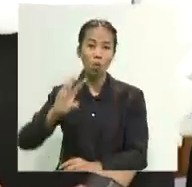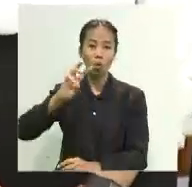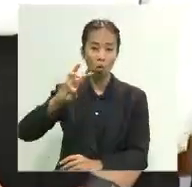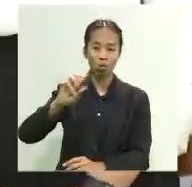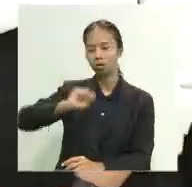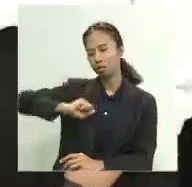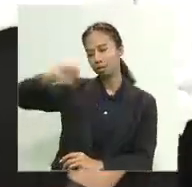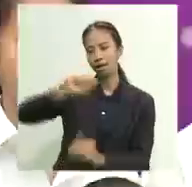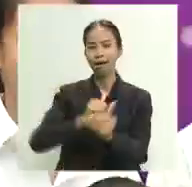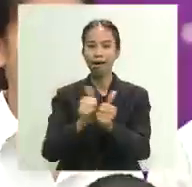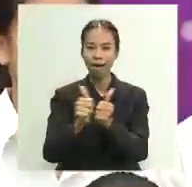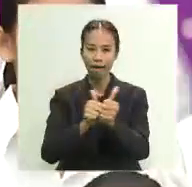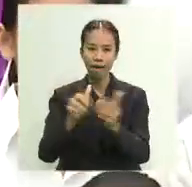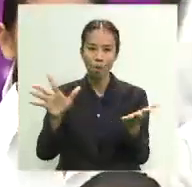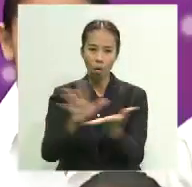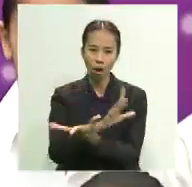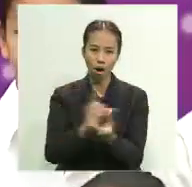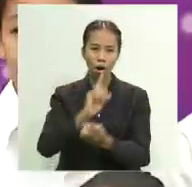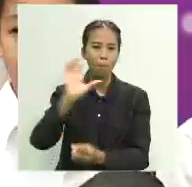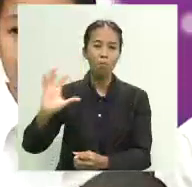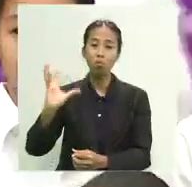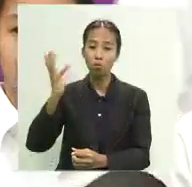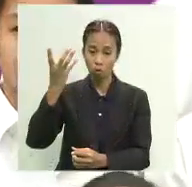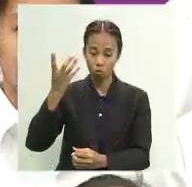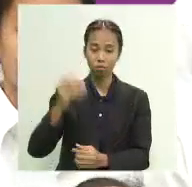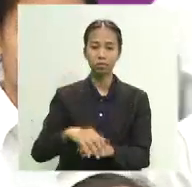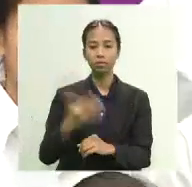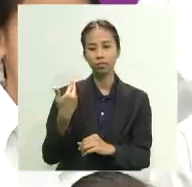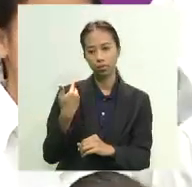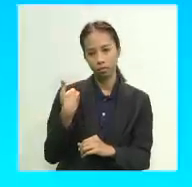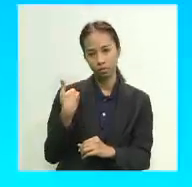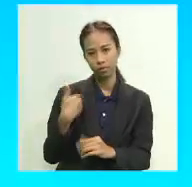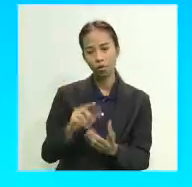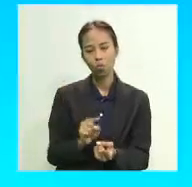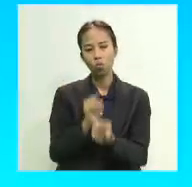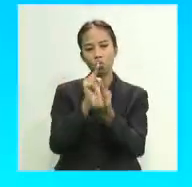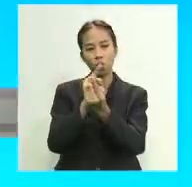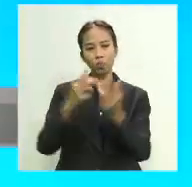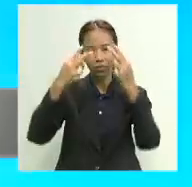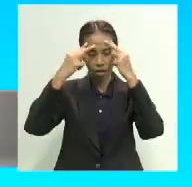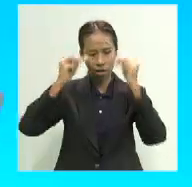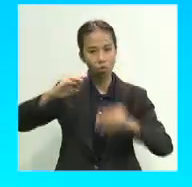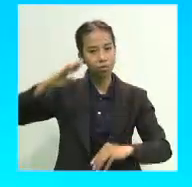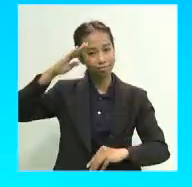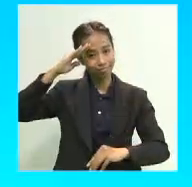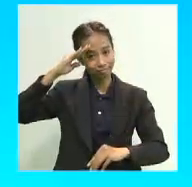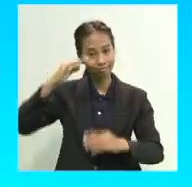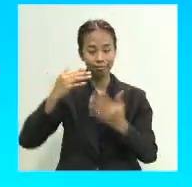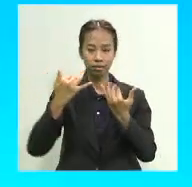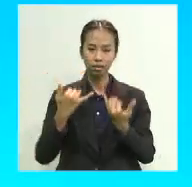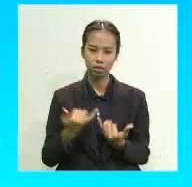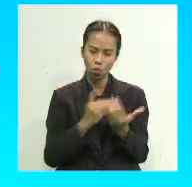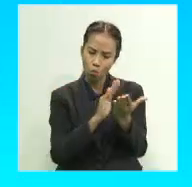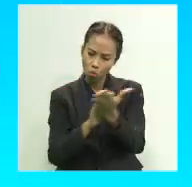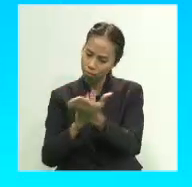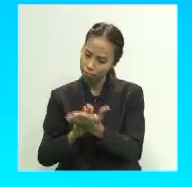กวดด้านศิลปะวัฒนธรรมในเวทีนานาชาติและศิลปะวัฒนธรรมร่วมสมัยเข้าพบท่านนายกนะครับซึ่งท่านนายกรัฐมนตรี